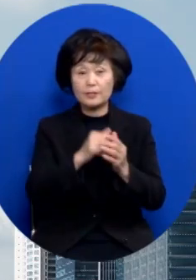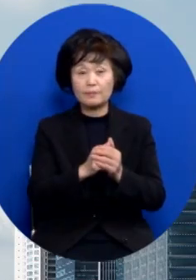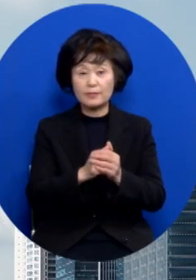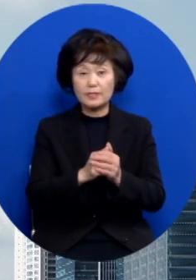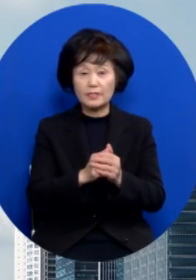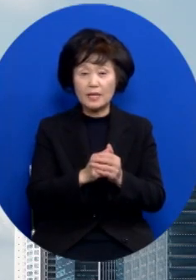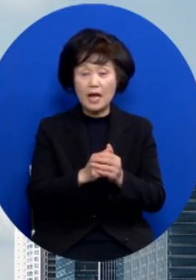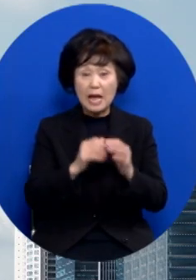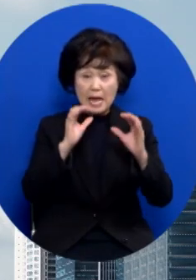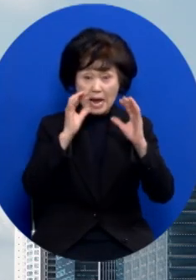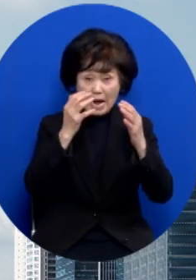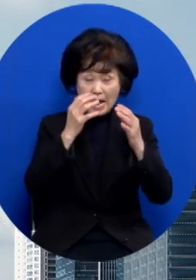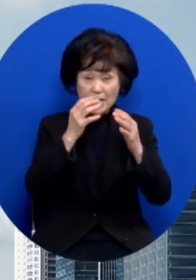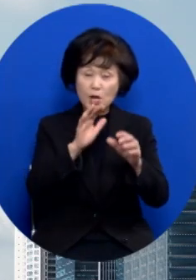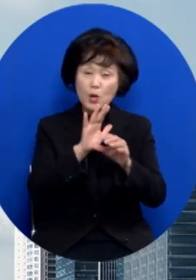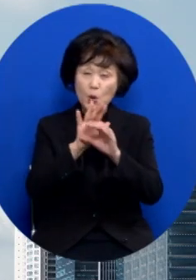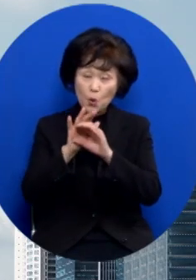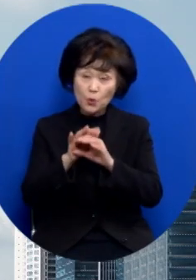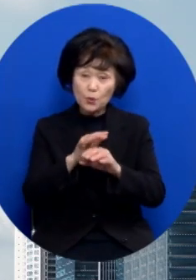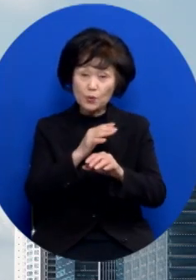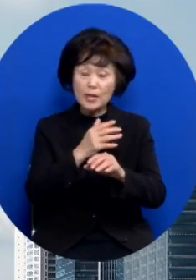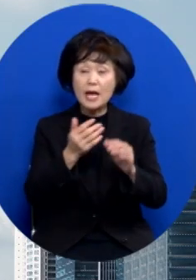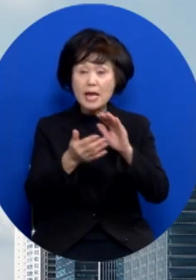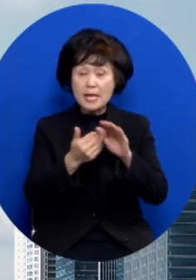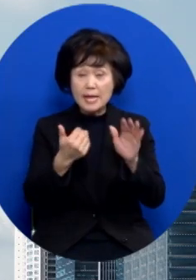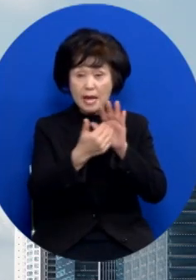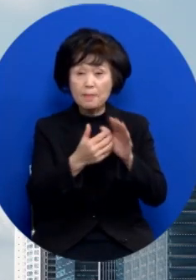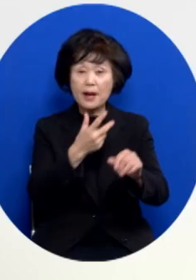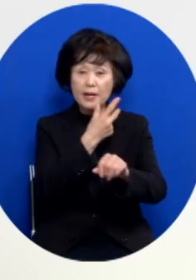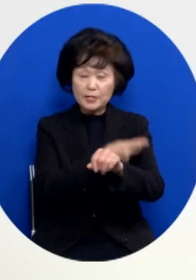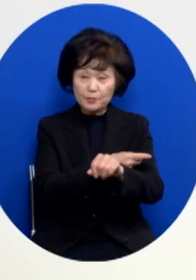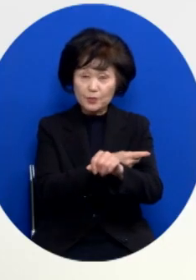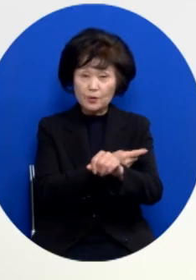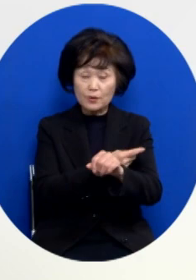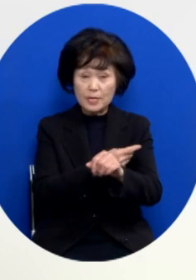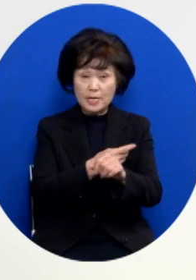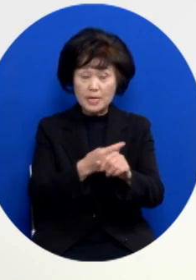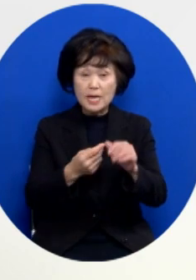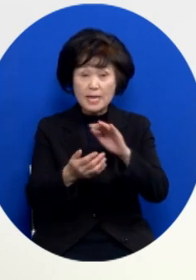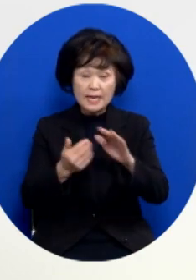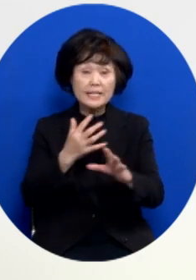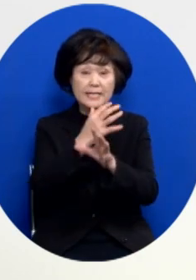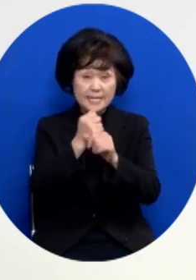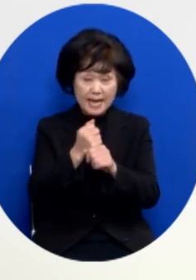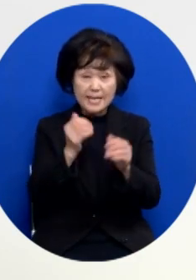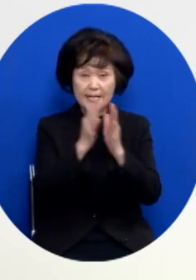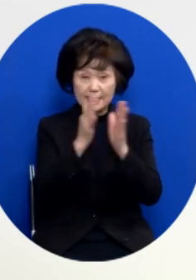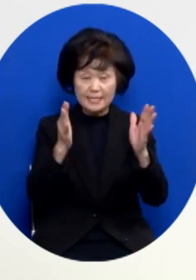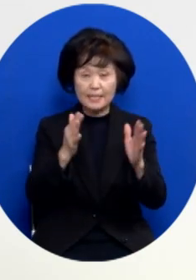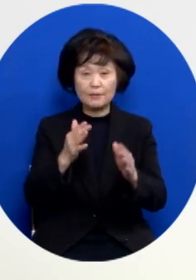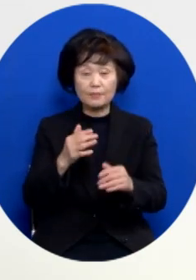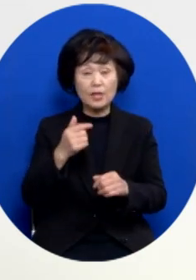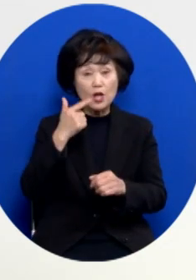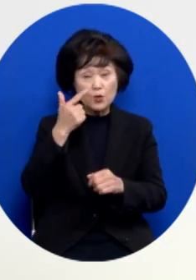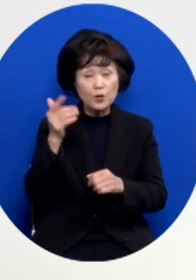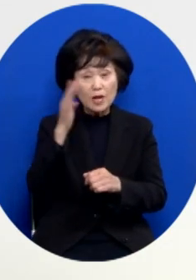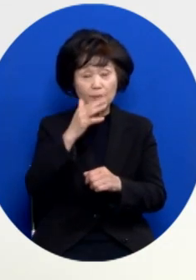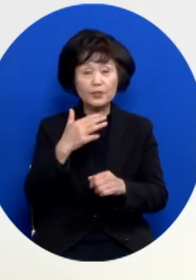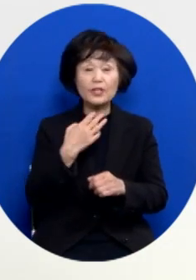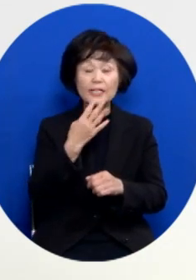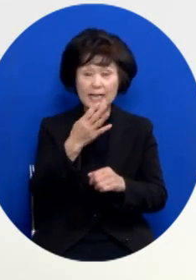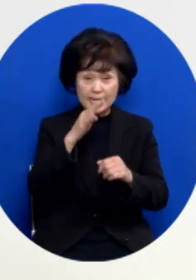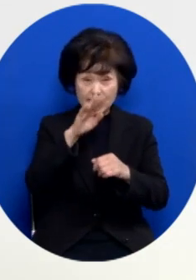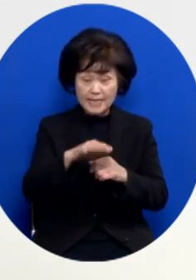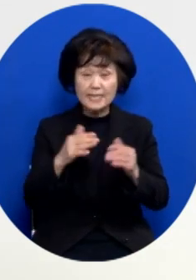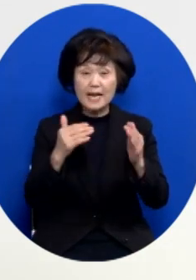영유아 코로나 예방접종의 사전 예약이 시작됐습니다. 대상은 만 6개월에서 4세까지의 영유아로 8주